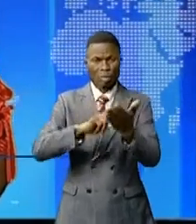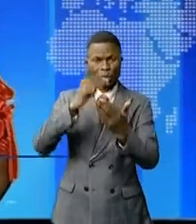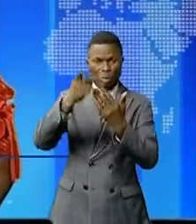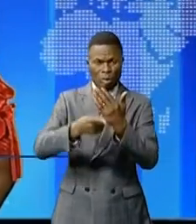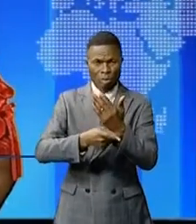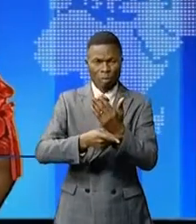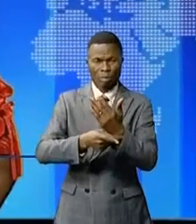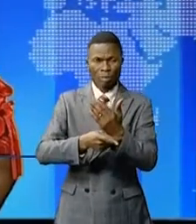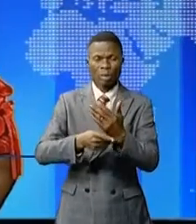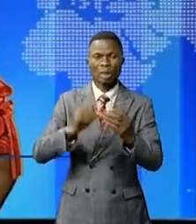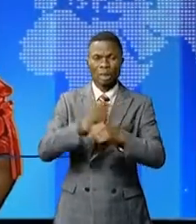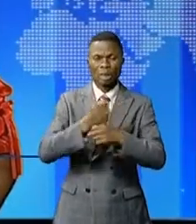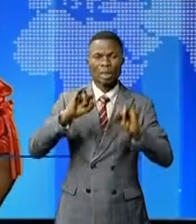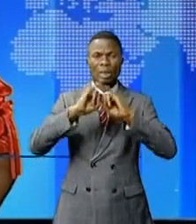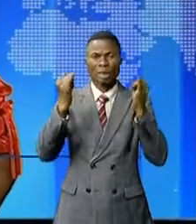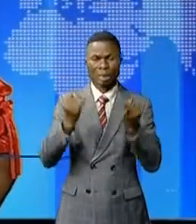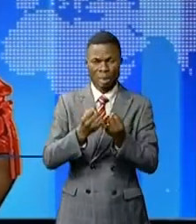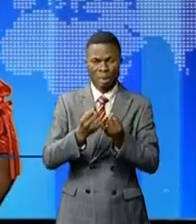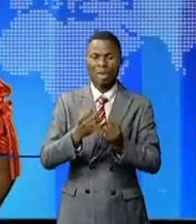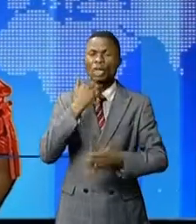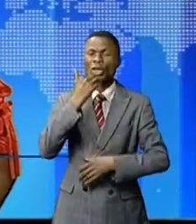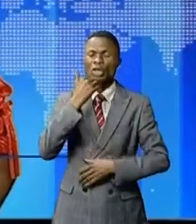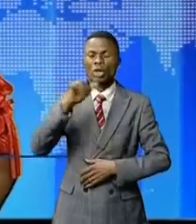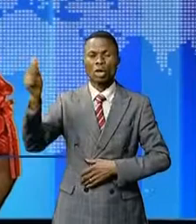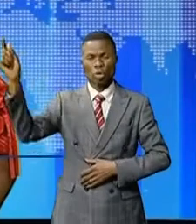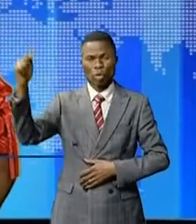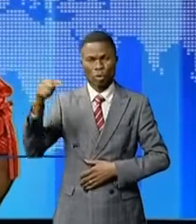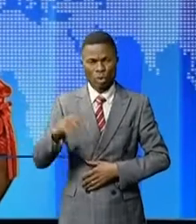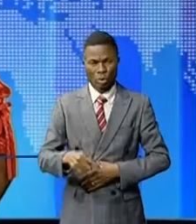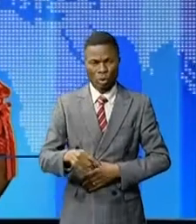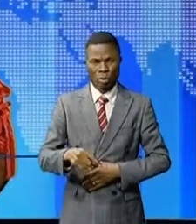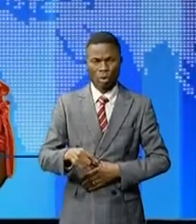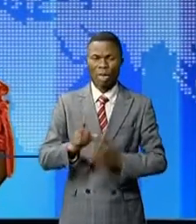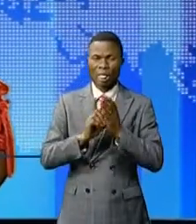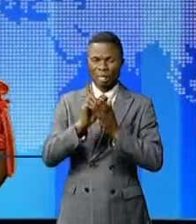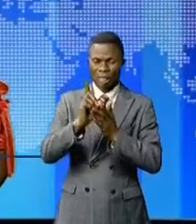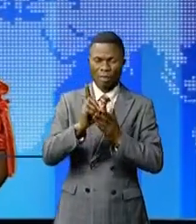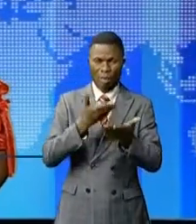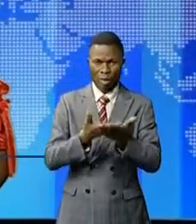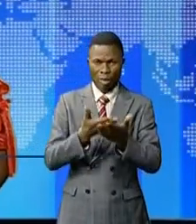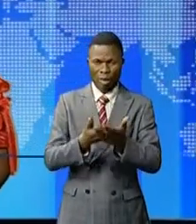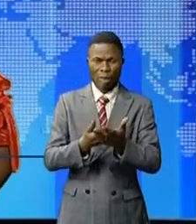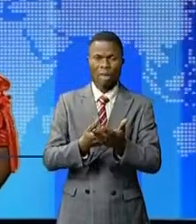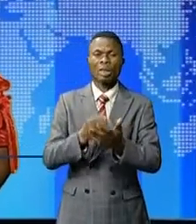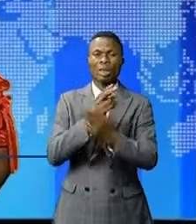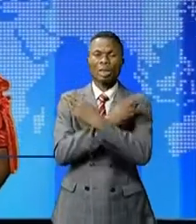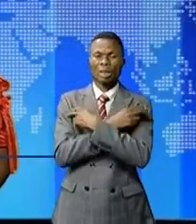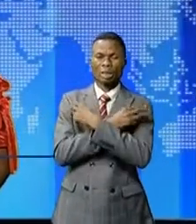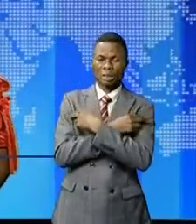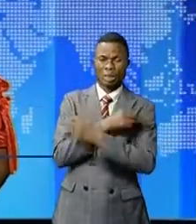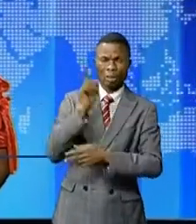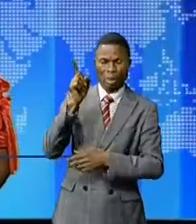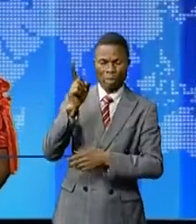directeur d'industrialisation aux investisseurs zimbabwéens, qui est une boussole. C'était lors de son